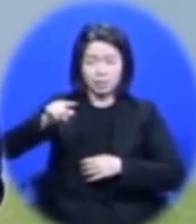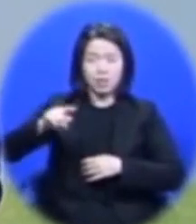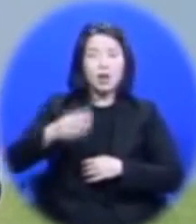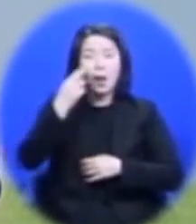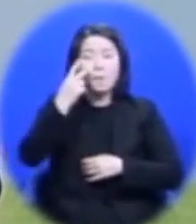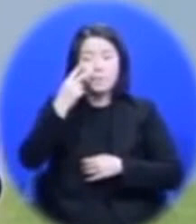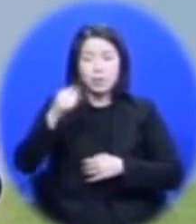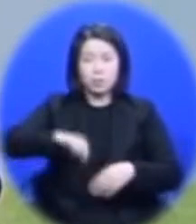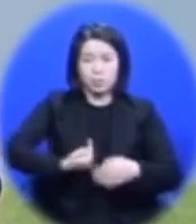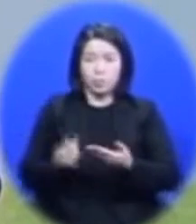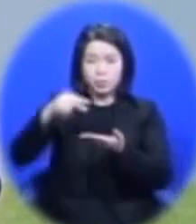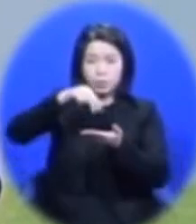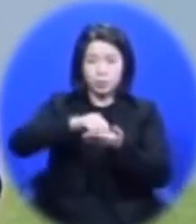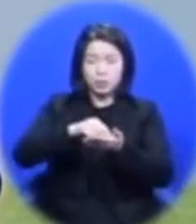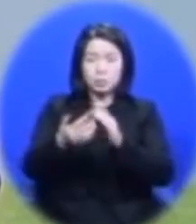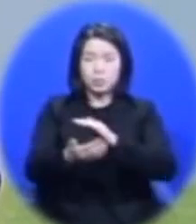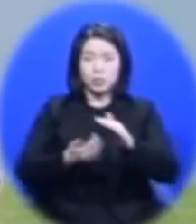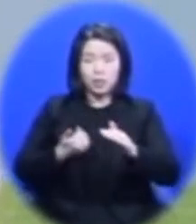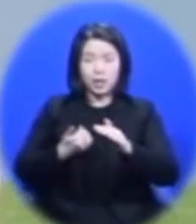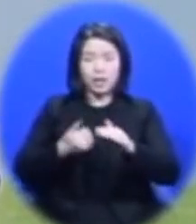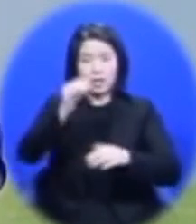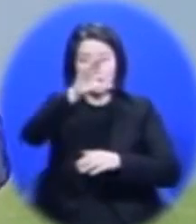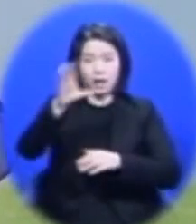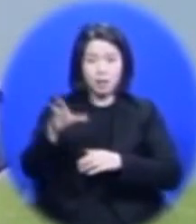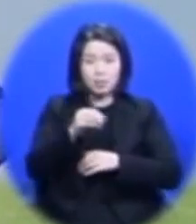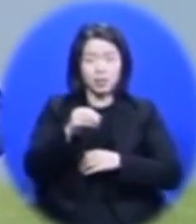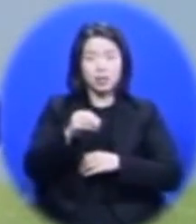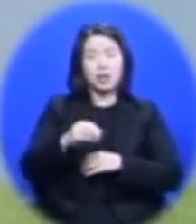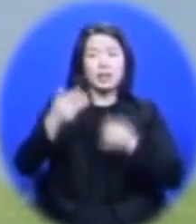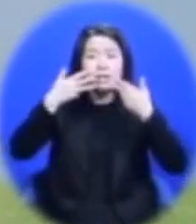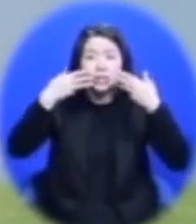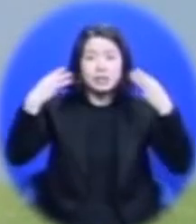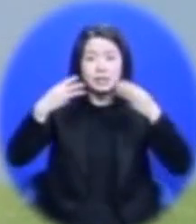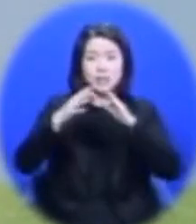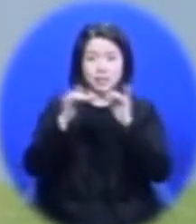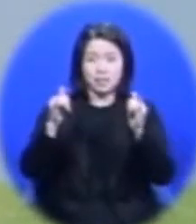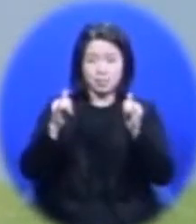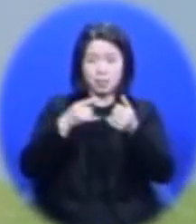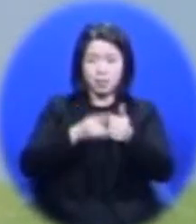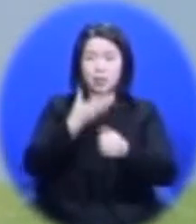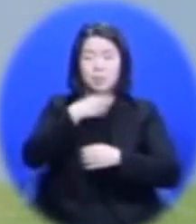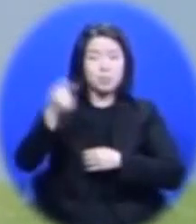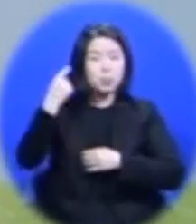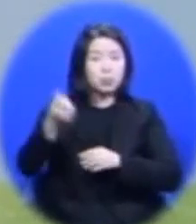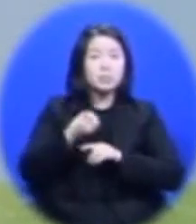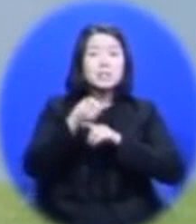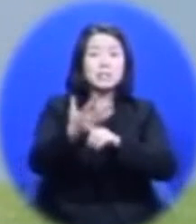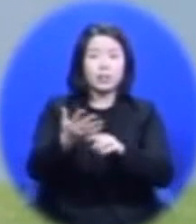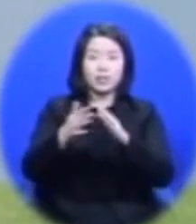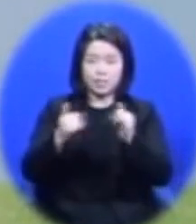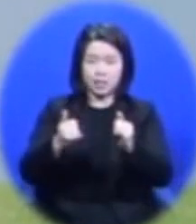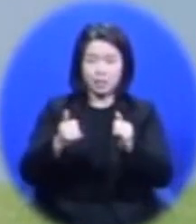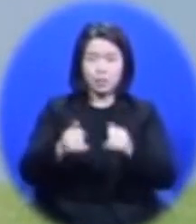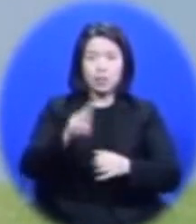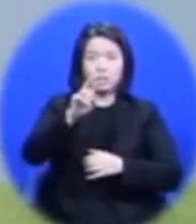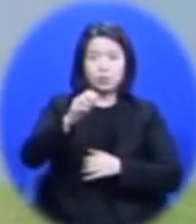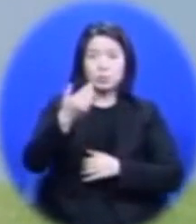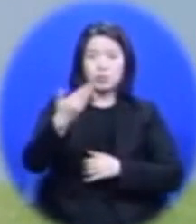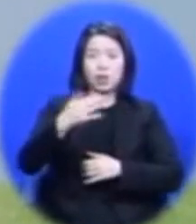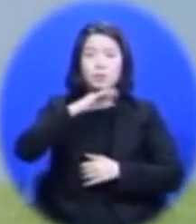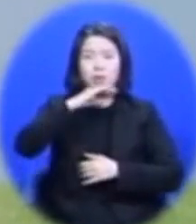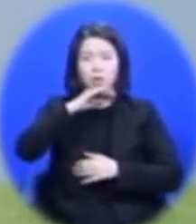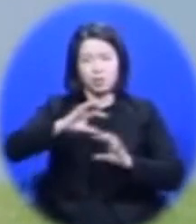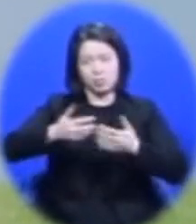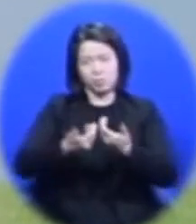아프리카 인디언들, 아메리카 인디언들을 향하여 가서 복음을 전했던 선교사님입니다. 29살에 세상